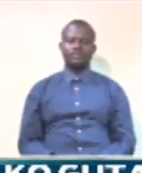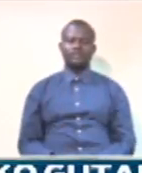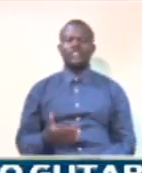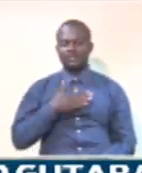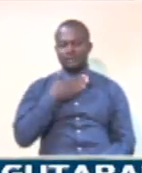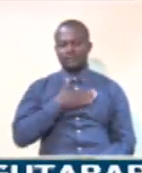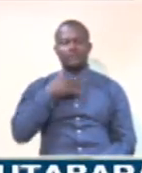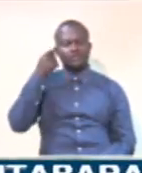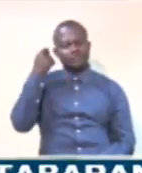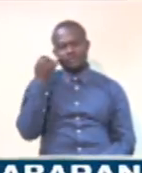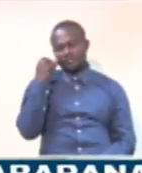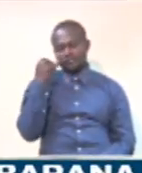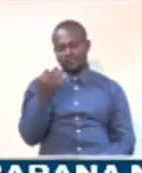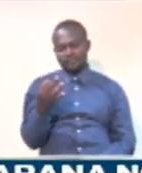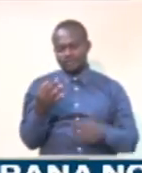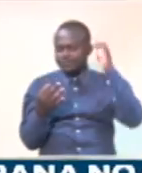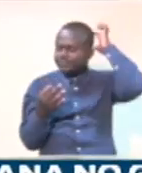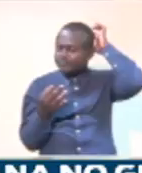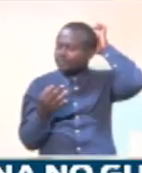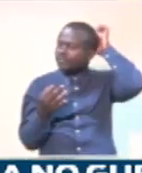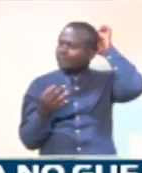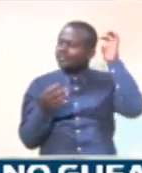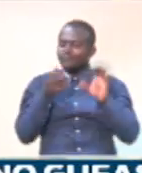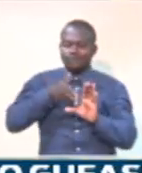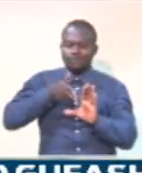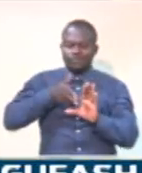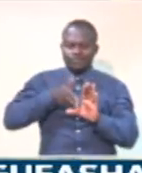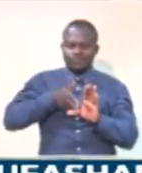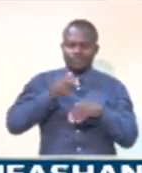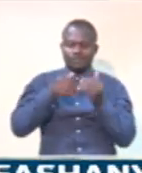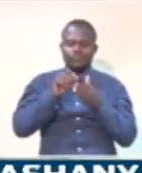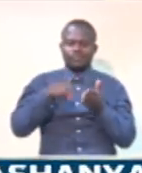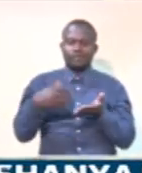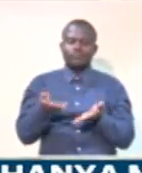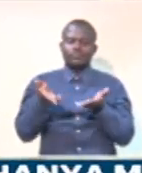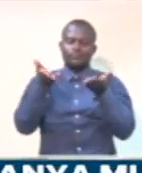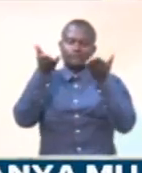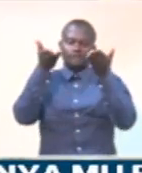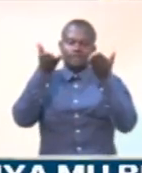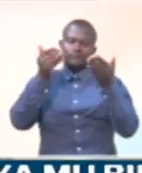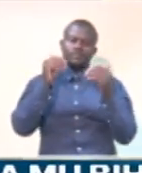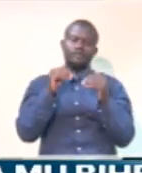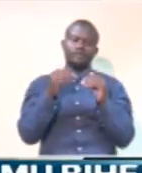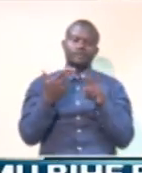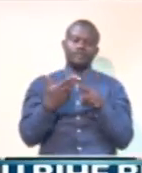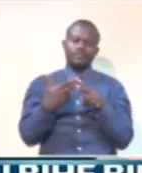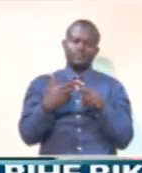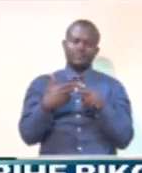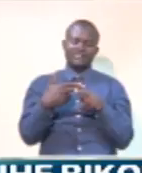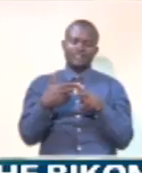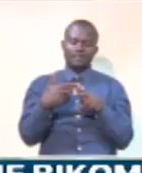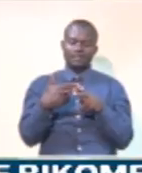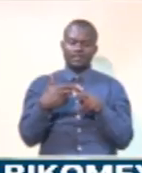neza, urumva nimba esansi yagombaga kuzamuka ku rugero rwa